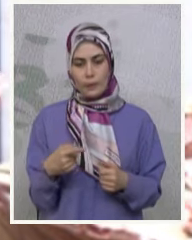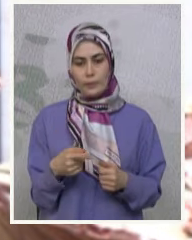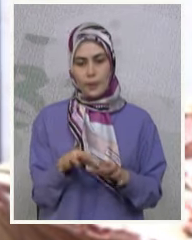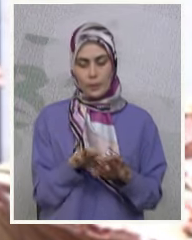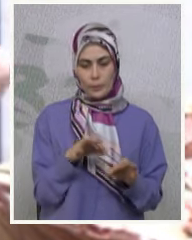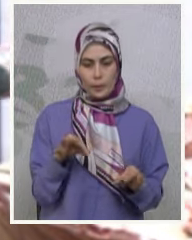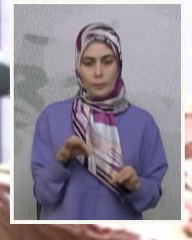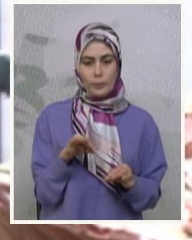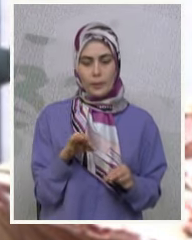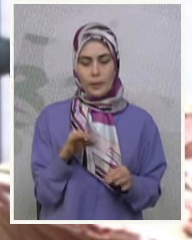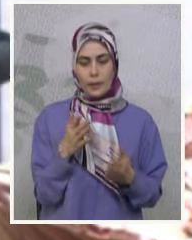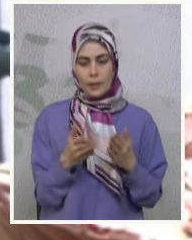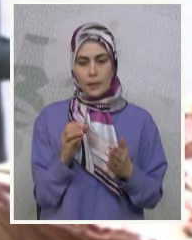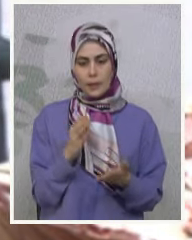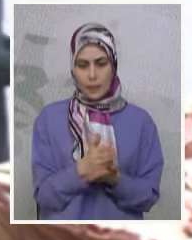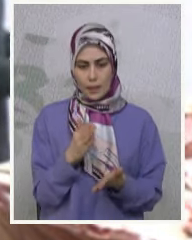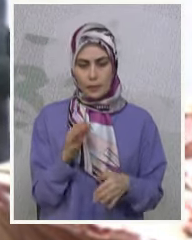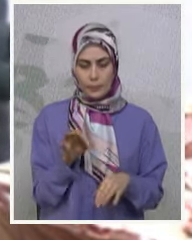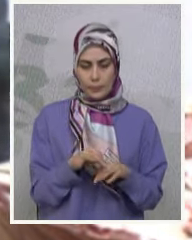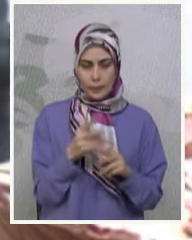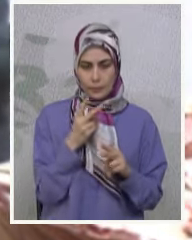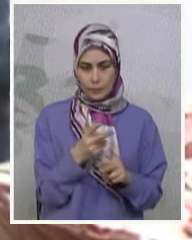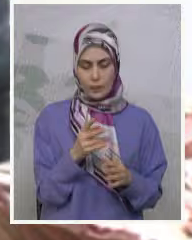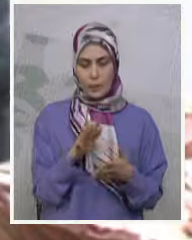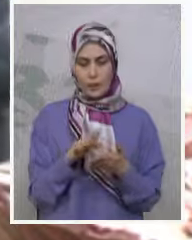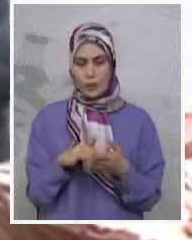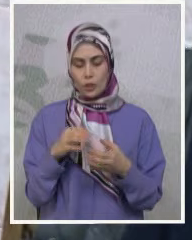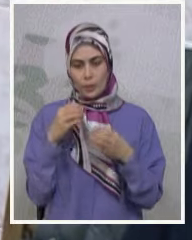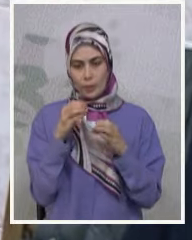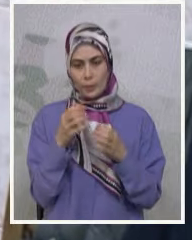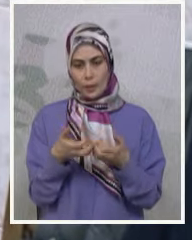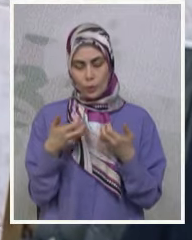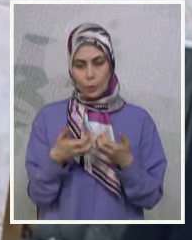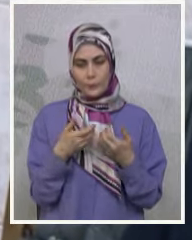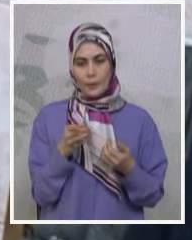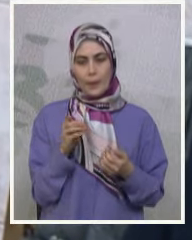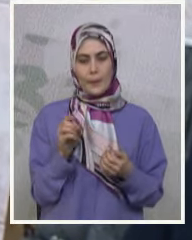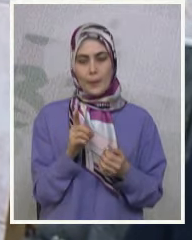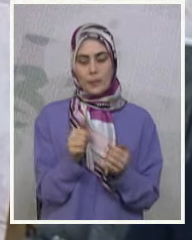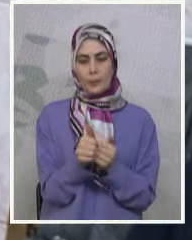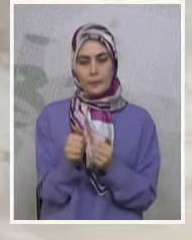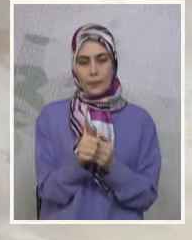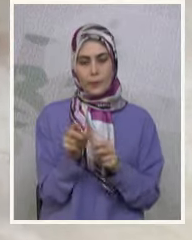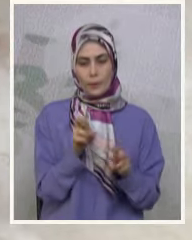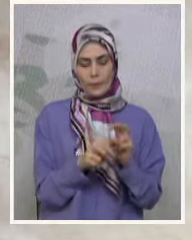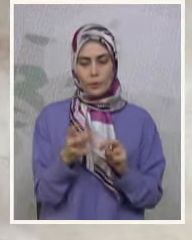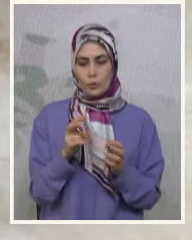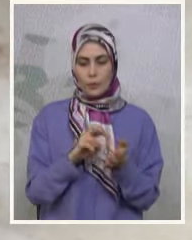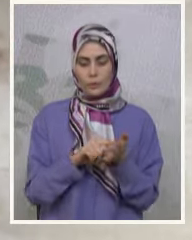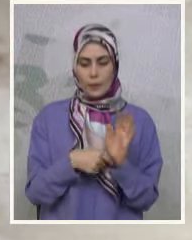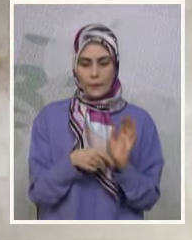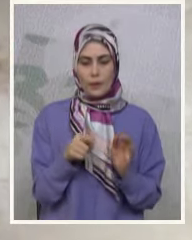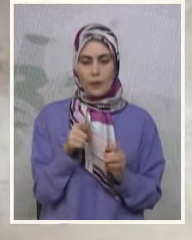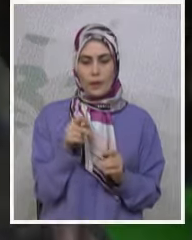отбираем. Если есть показания, дальше уже проводим в лаборатории. Без предварительной проверки и нужной справки о том, что